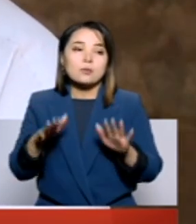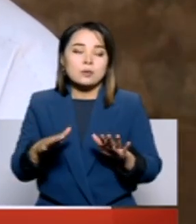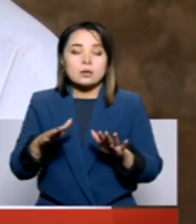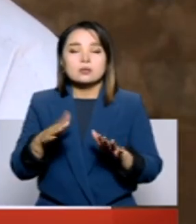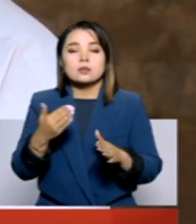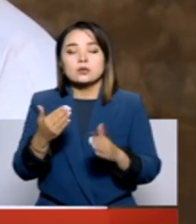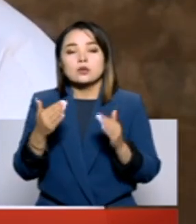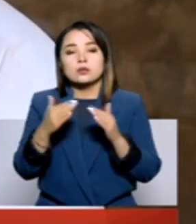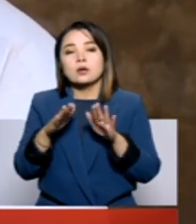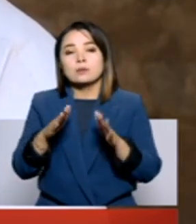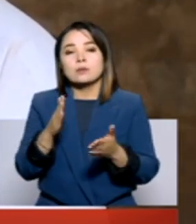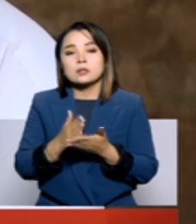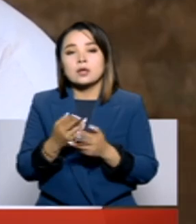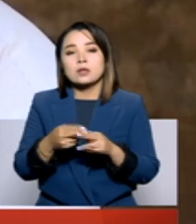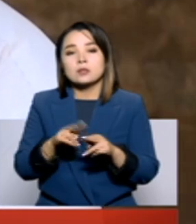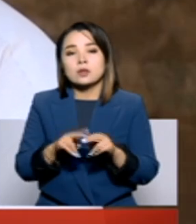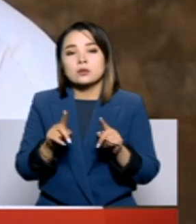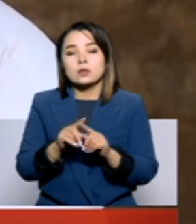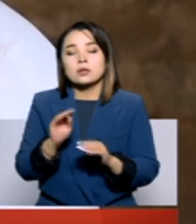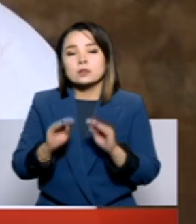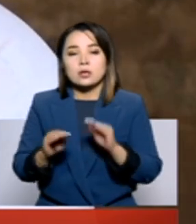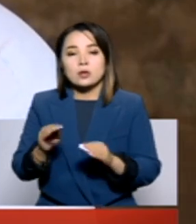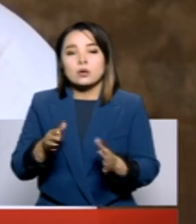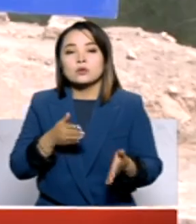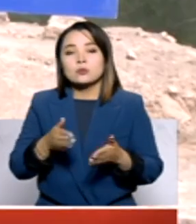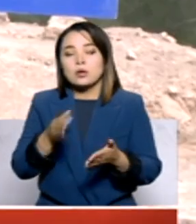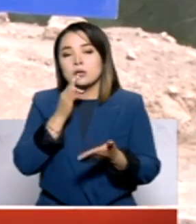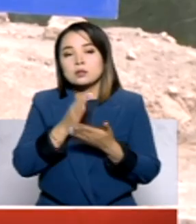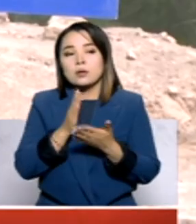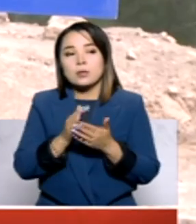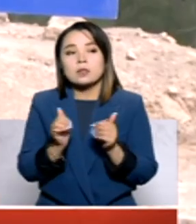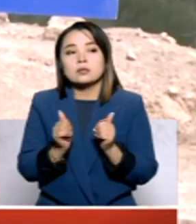объект. Бұл туристер келетін жері, жолдың үстінде тұр.